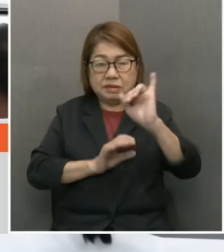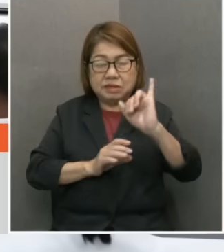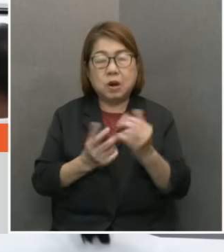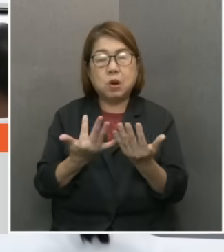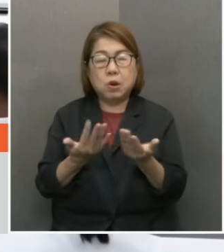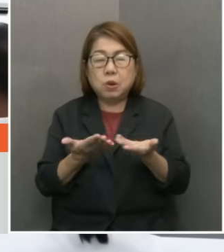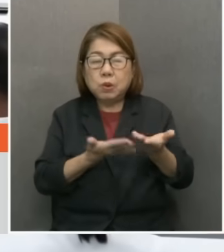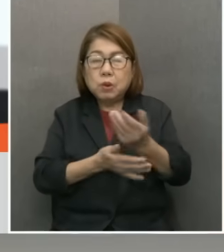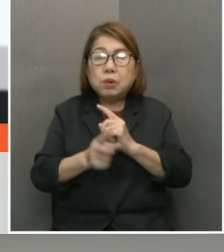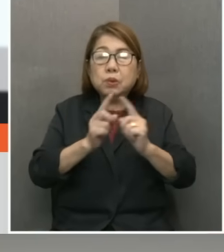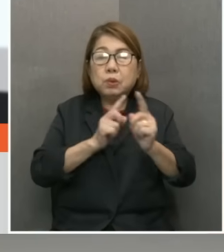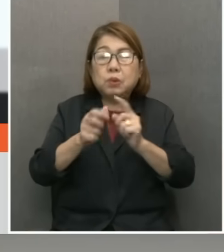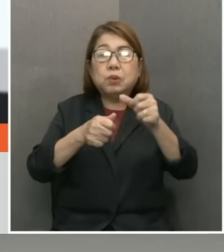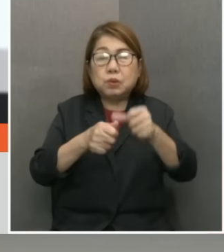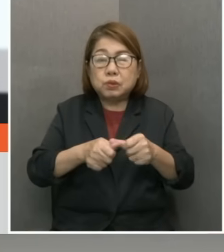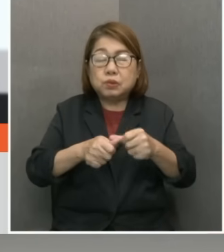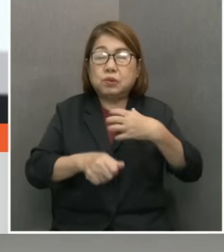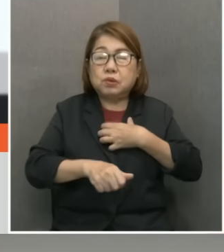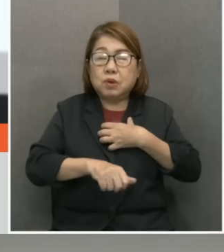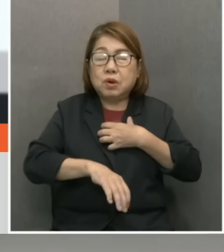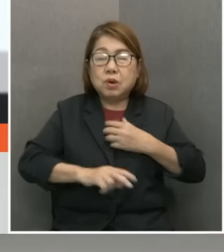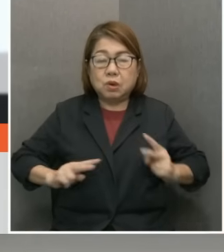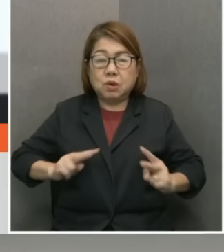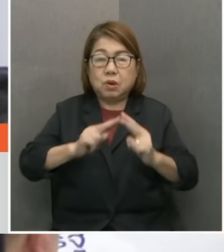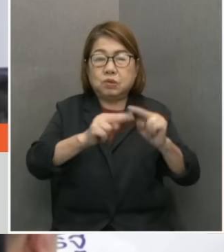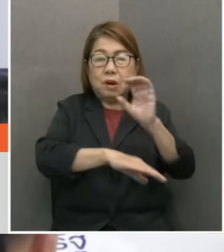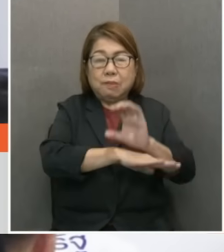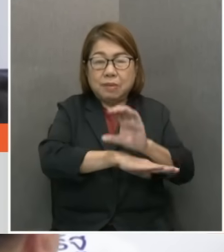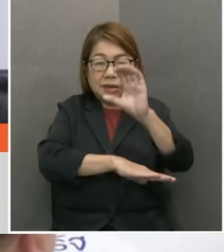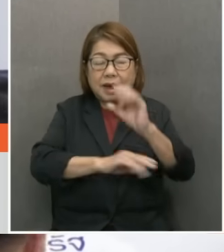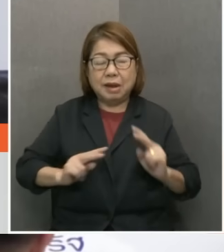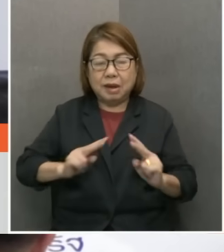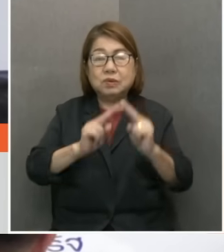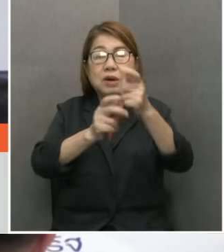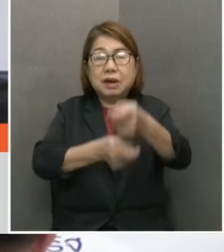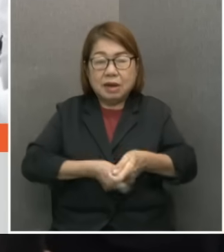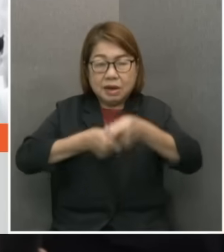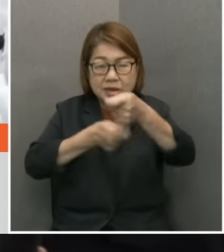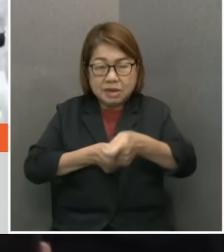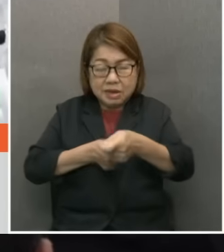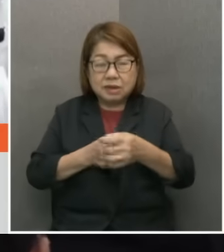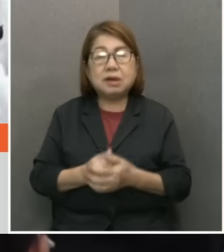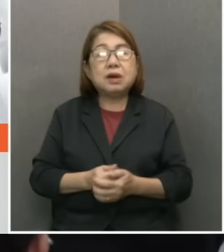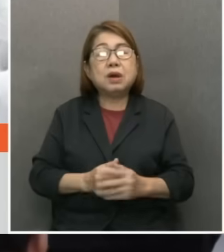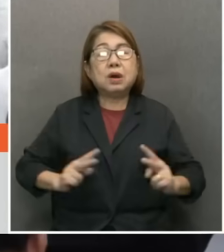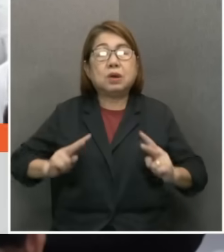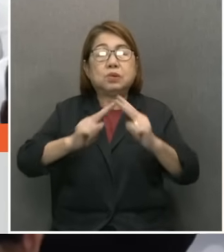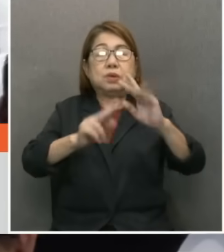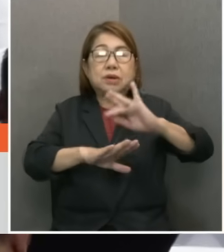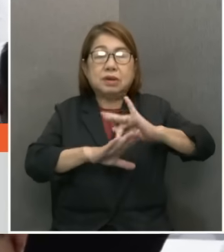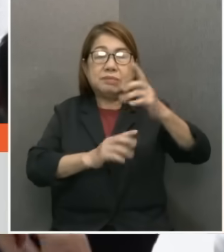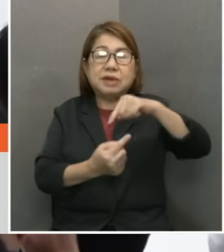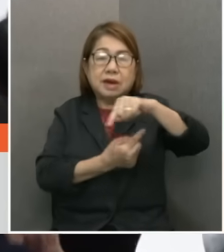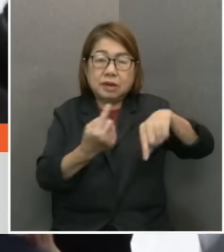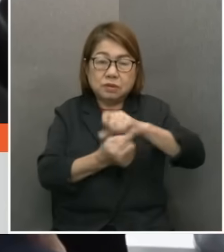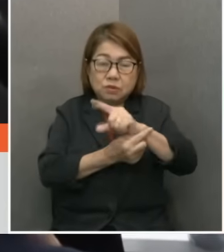เจรจากระทรวงหลักๆอย่างเช่นกระทรวงมหาไทยกระทรวงเกษตรและทางกระทวงทรัพยากรธรรมชาตและสิ่งแวด